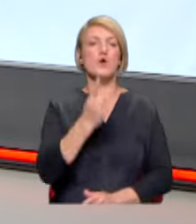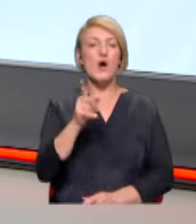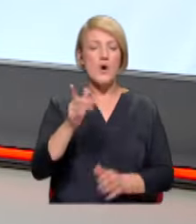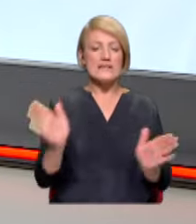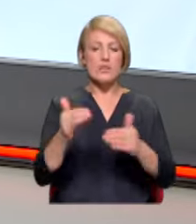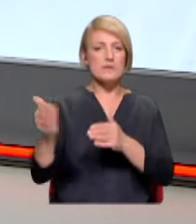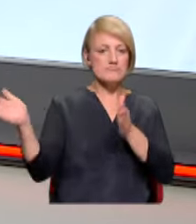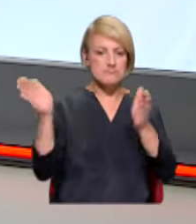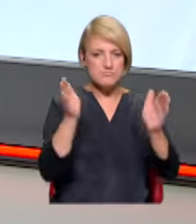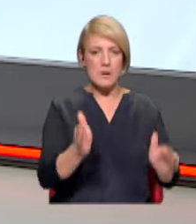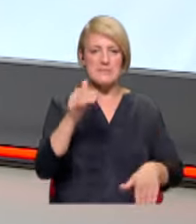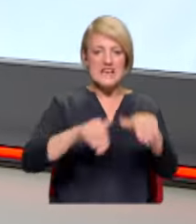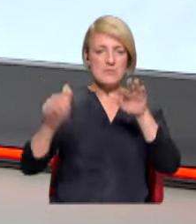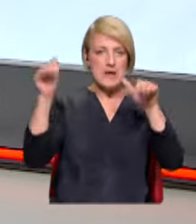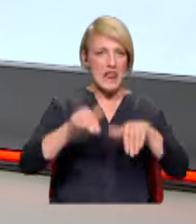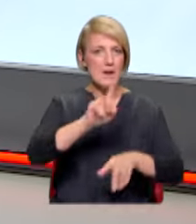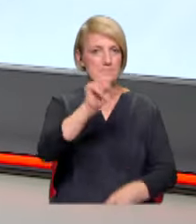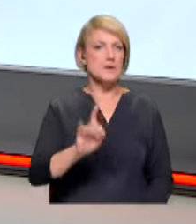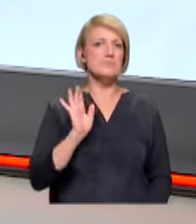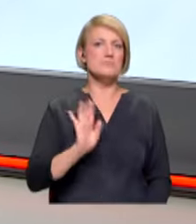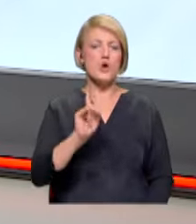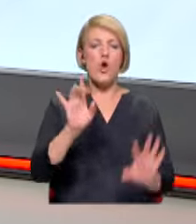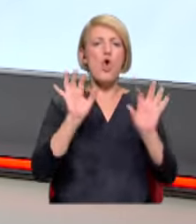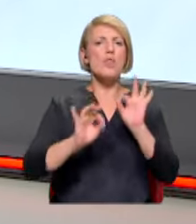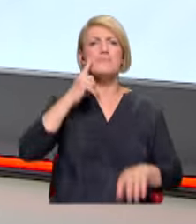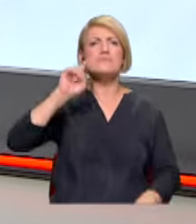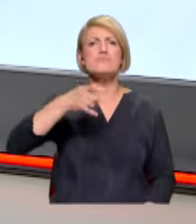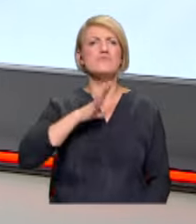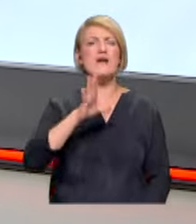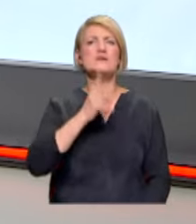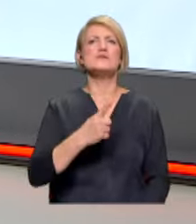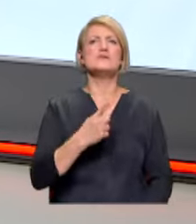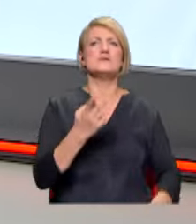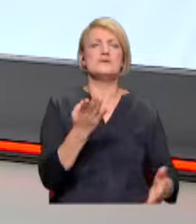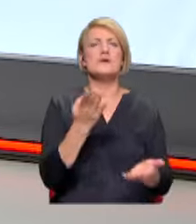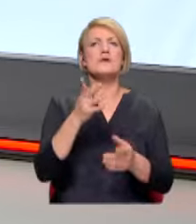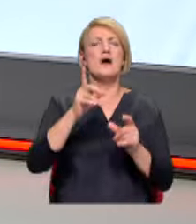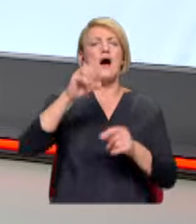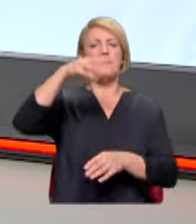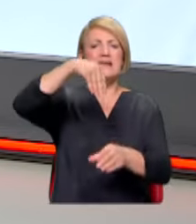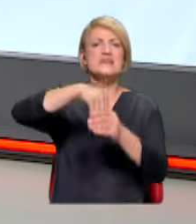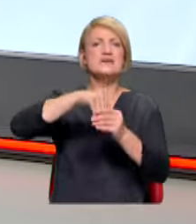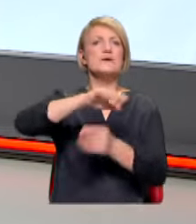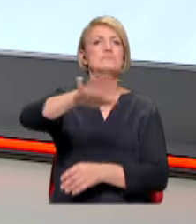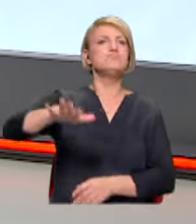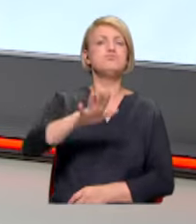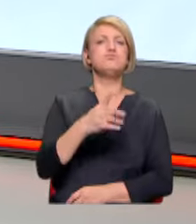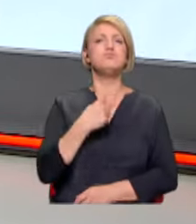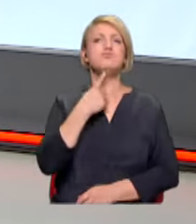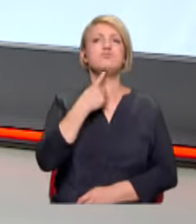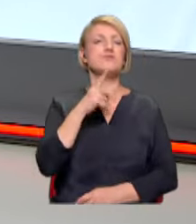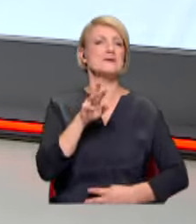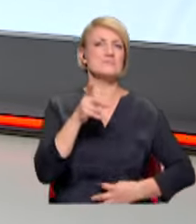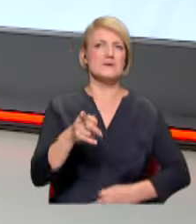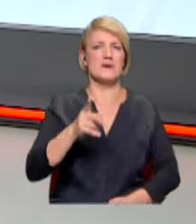Sandık 2025'te daha nedir Tükenmişlik sendromu var diyor Ak Parti iktidarında sadece bunu